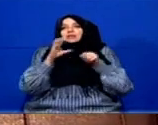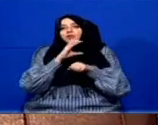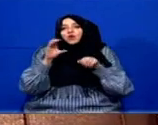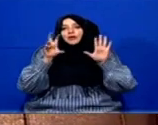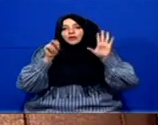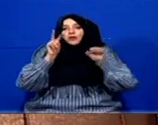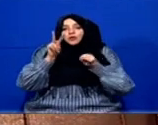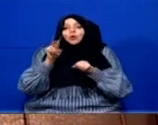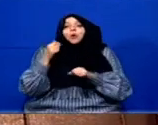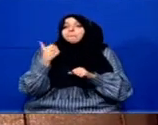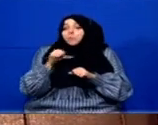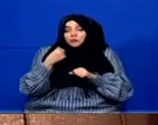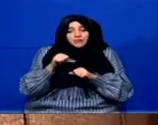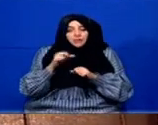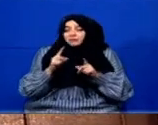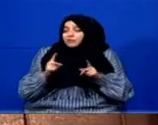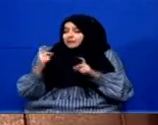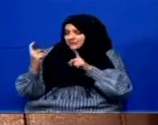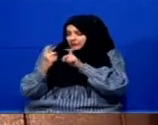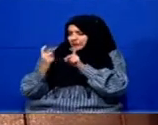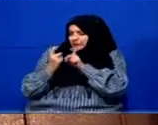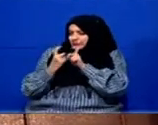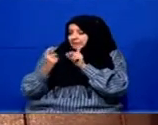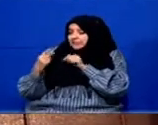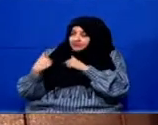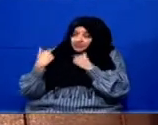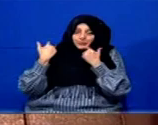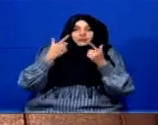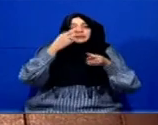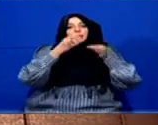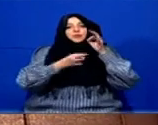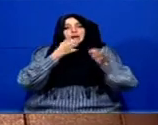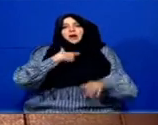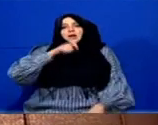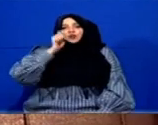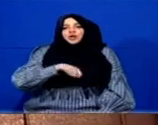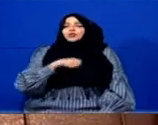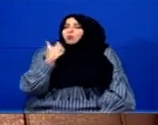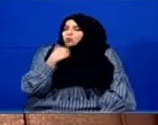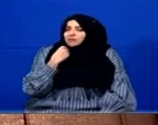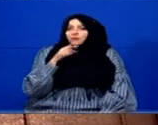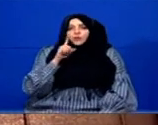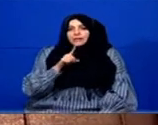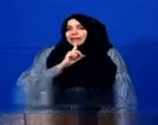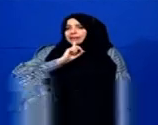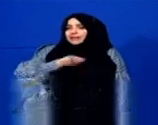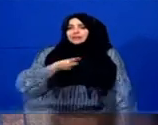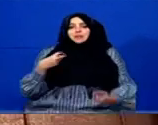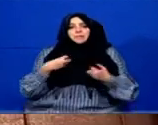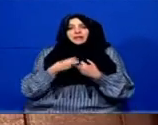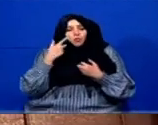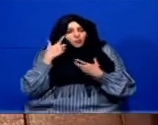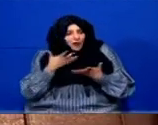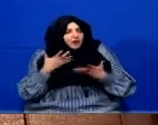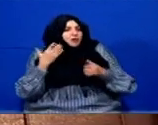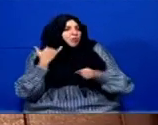يجوز ذلك تحت اشراف القاضي والقاضي هو الذي